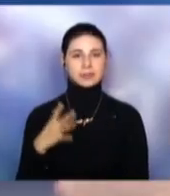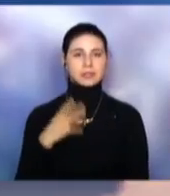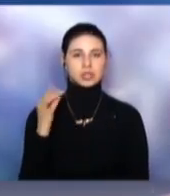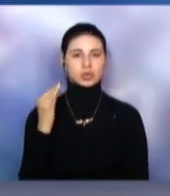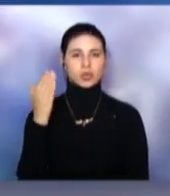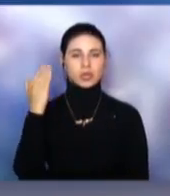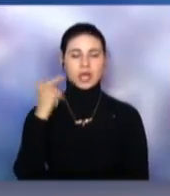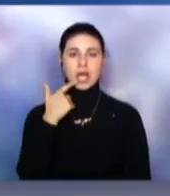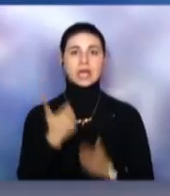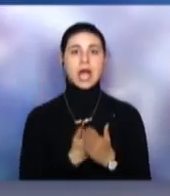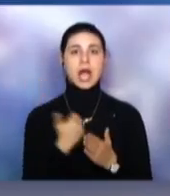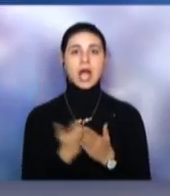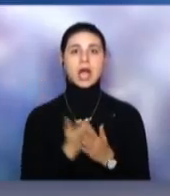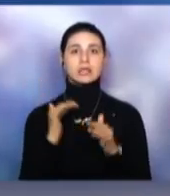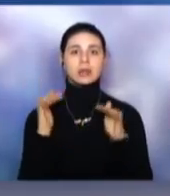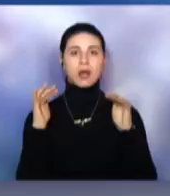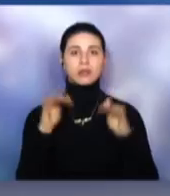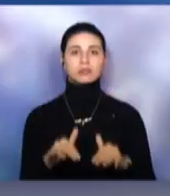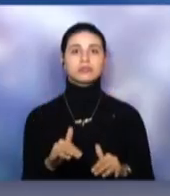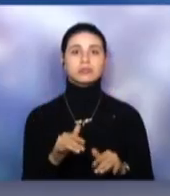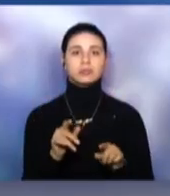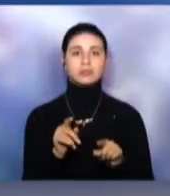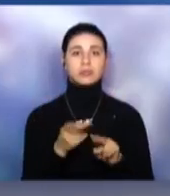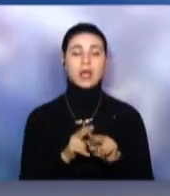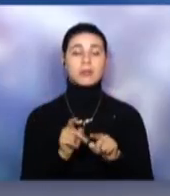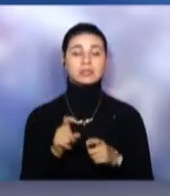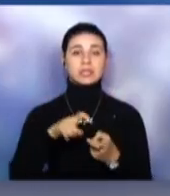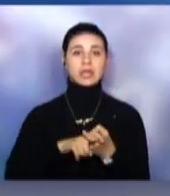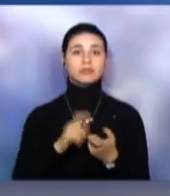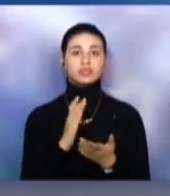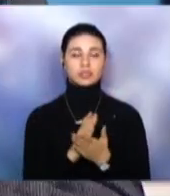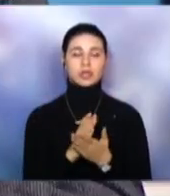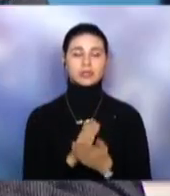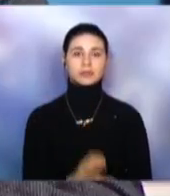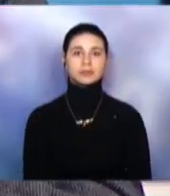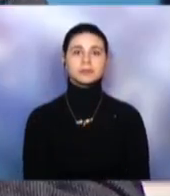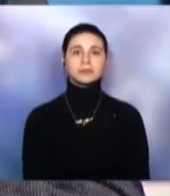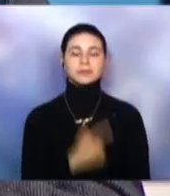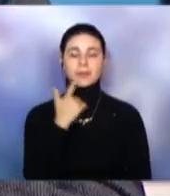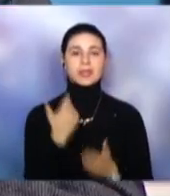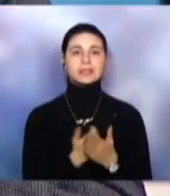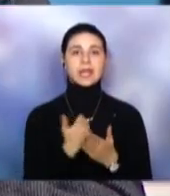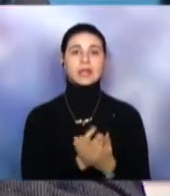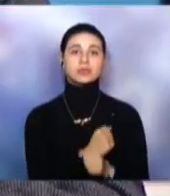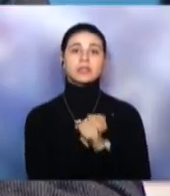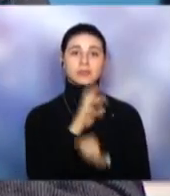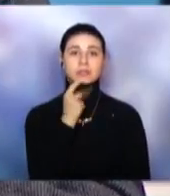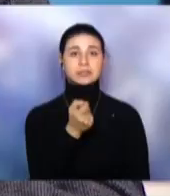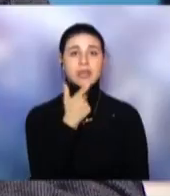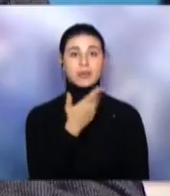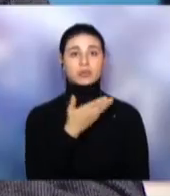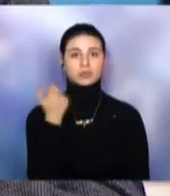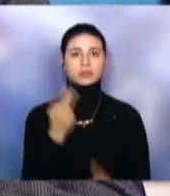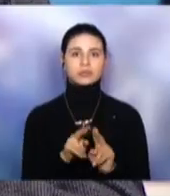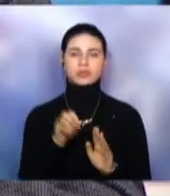საახალწლო მოზღვევა პაციენტებისა მეტწილად რომ იცოდეთ ამასთან უფრო არის ასოცირებული. ანუ საახალწლო დასვენება მედიკამენტებისგან.